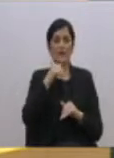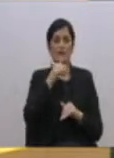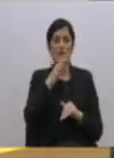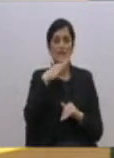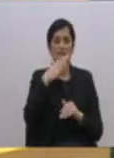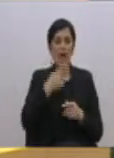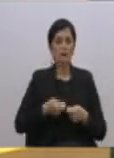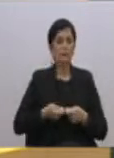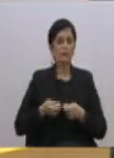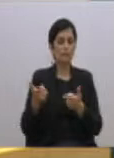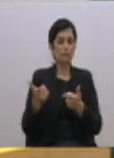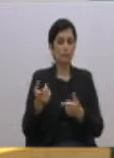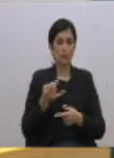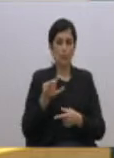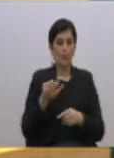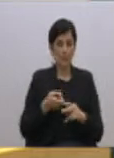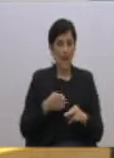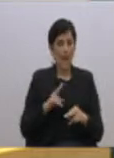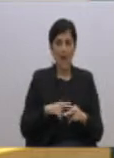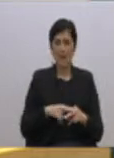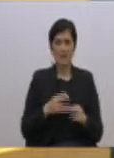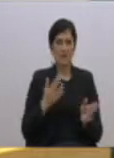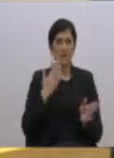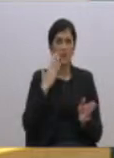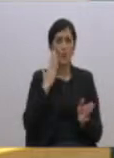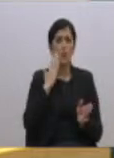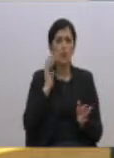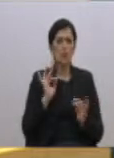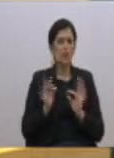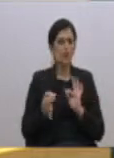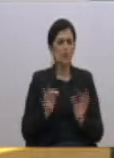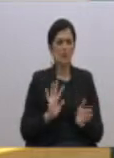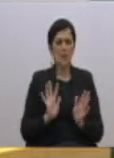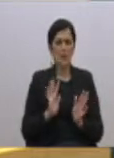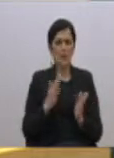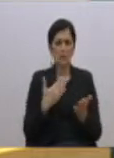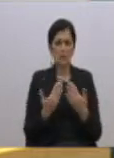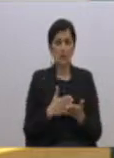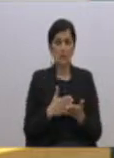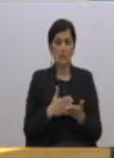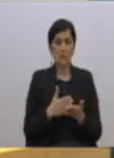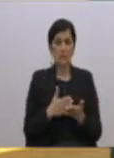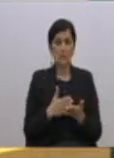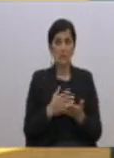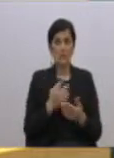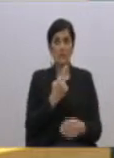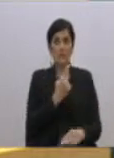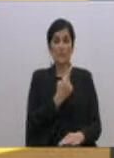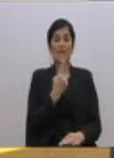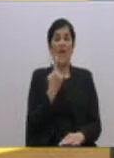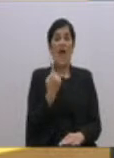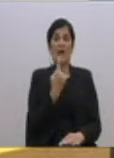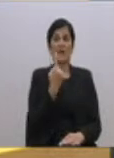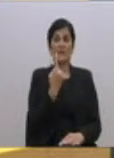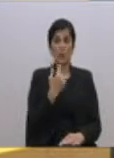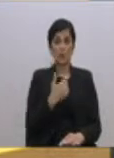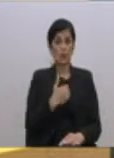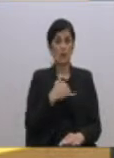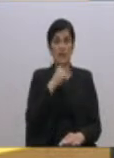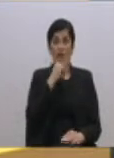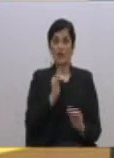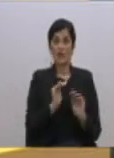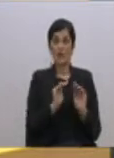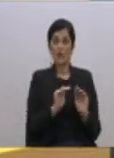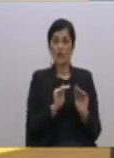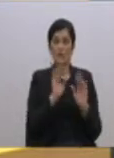sablele. Ară des martat sus usamartlo damoki de buleba. Ერთადერთი მართლა რასაც ჩვენ ვერ შევეხებით ეს